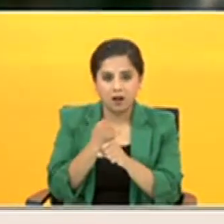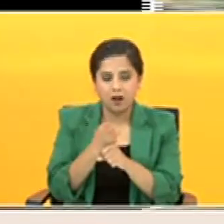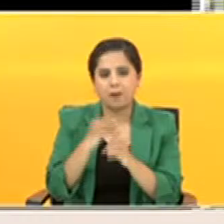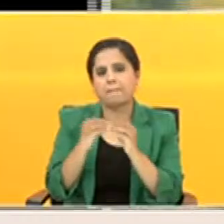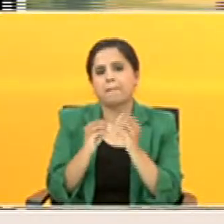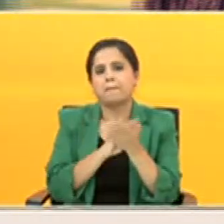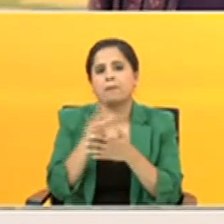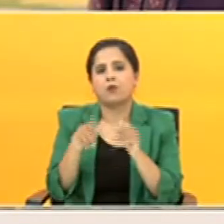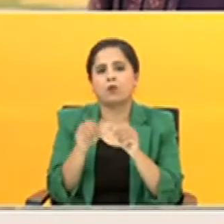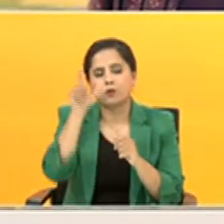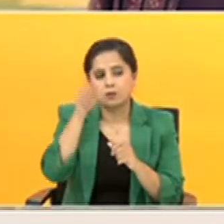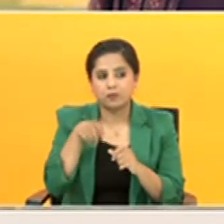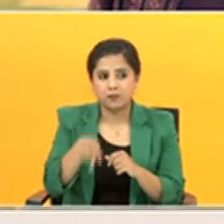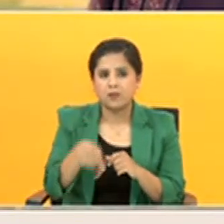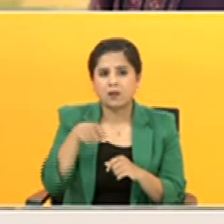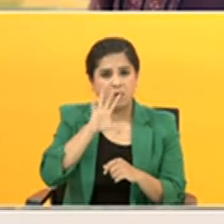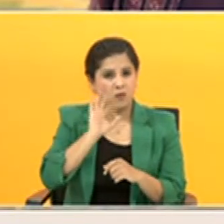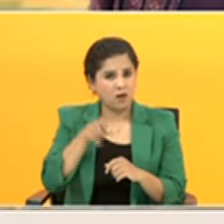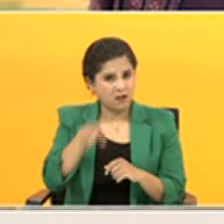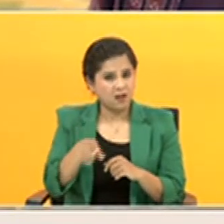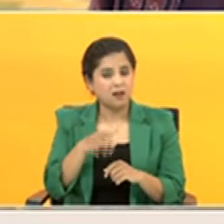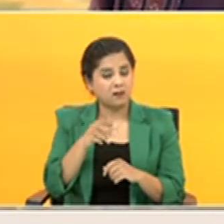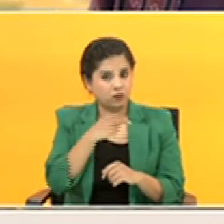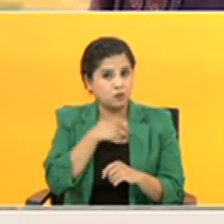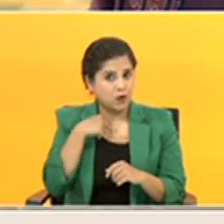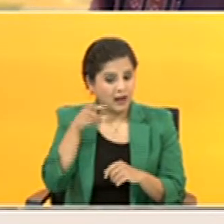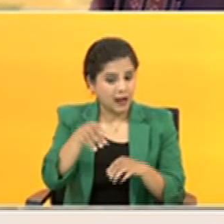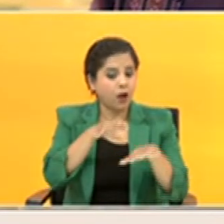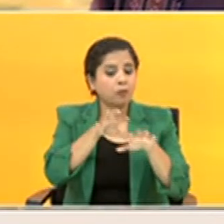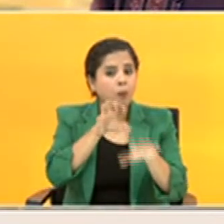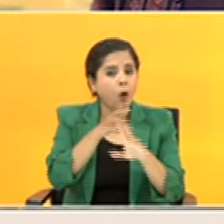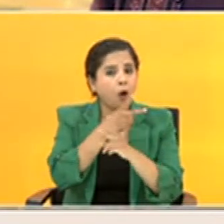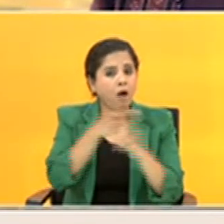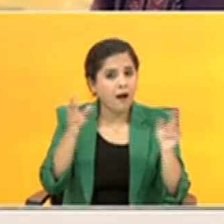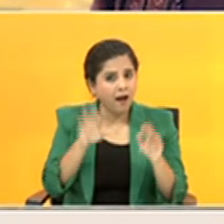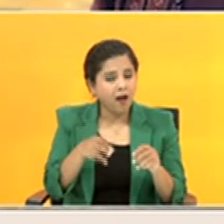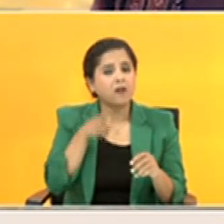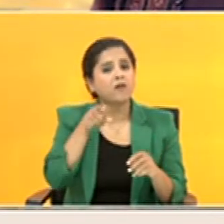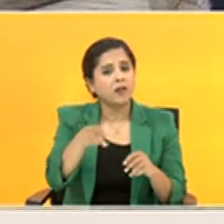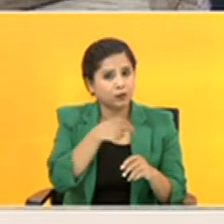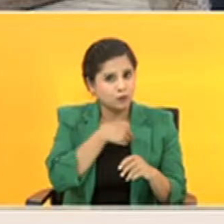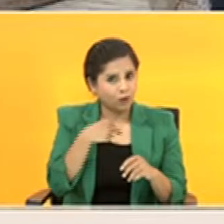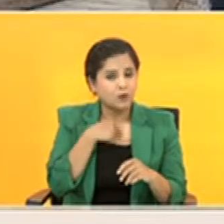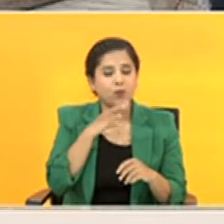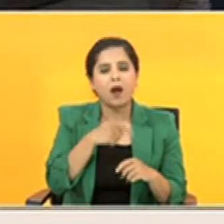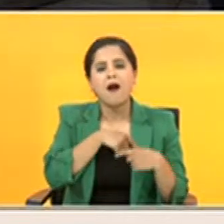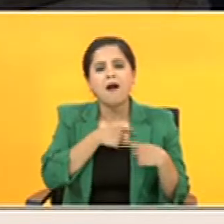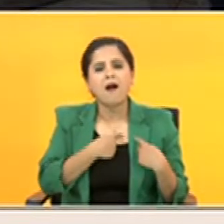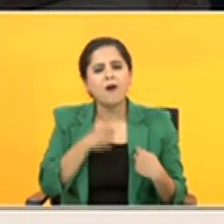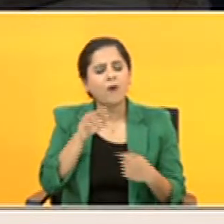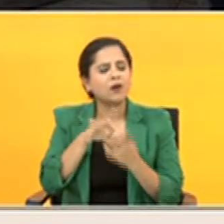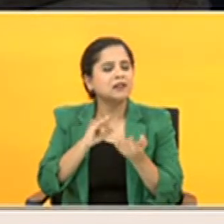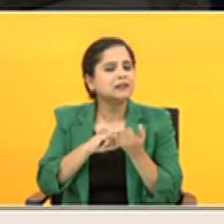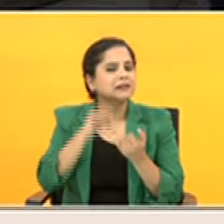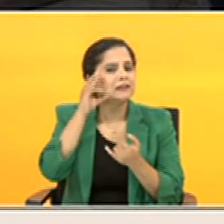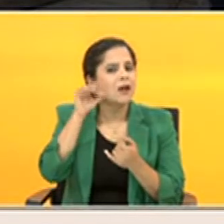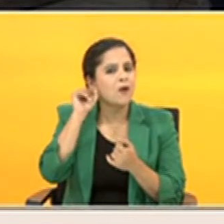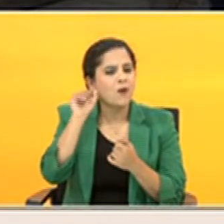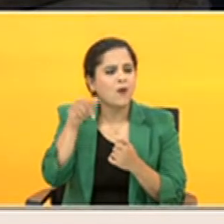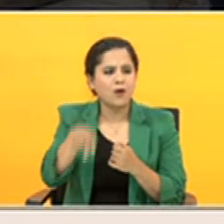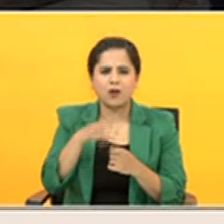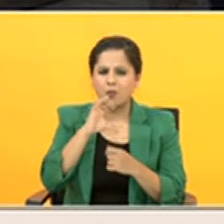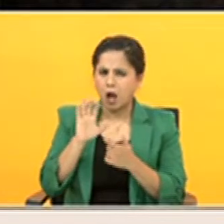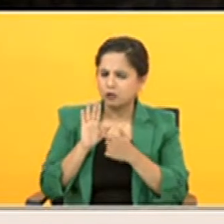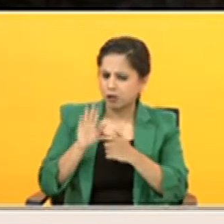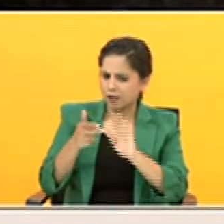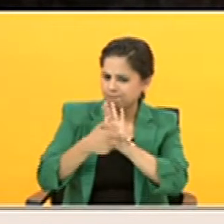ने। पैसे से वो वेटरनरी डॉक्टर है और दिल से सिक्किम की संस्कृति के सच्चे ब्रांड